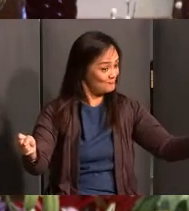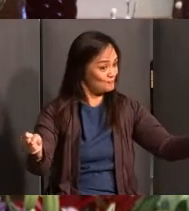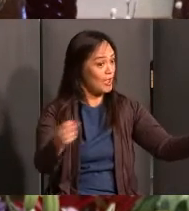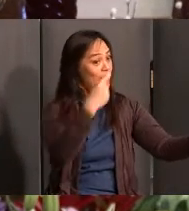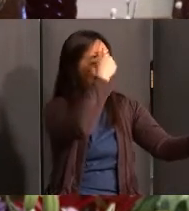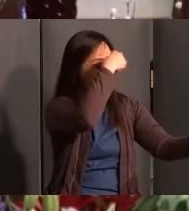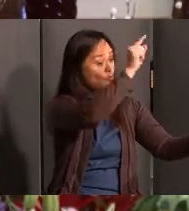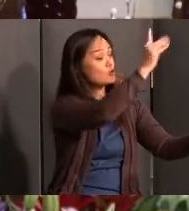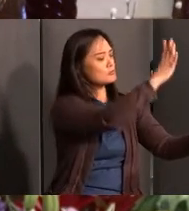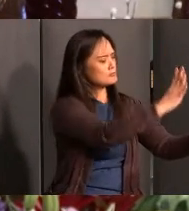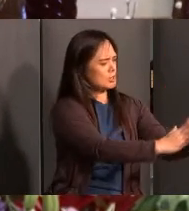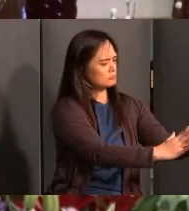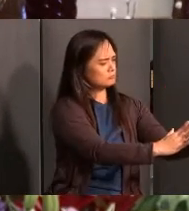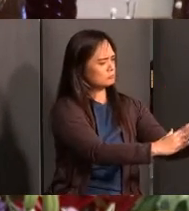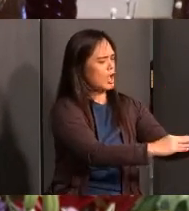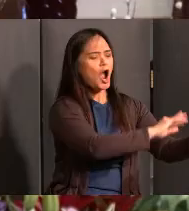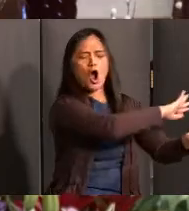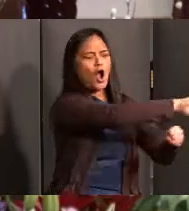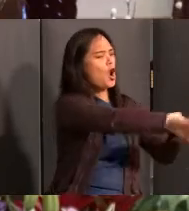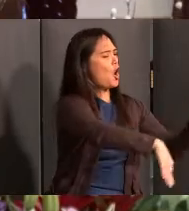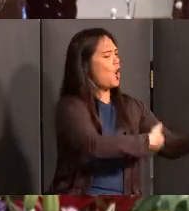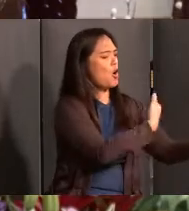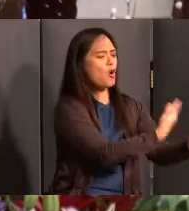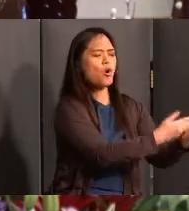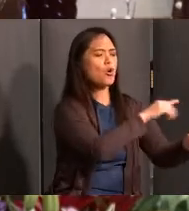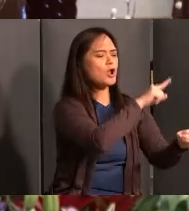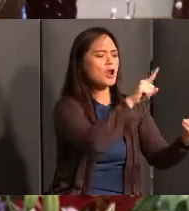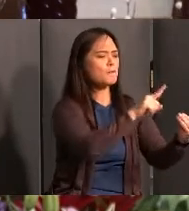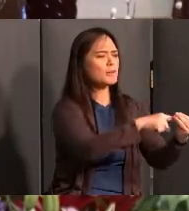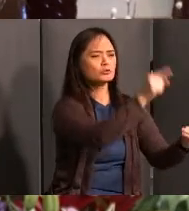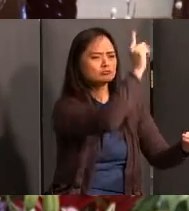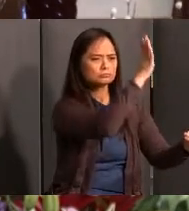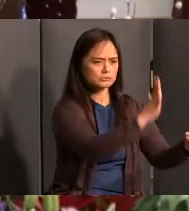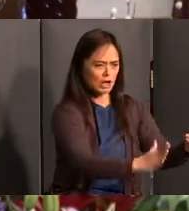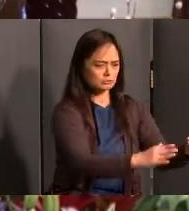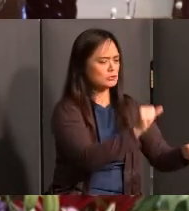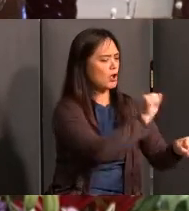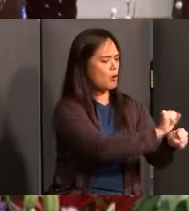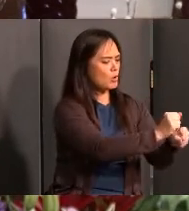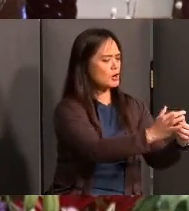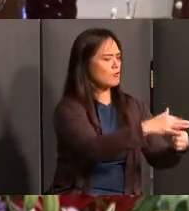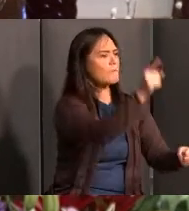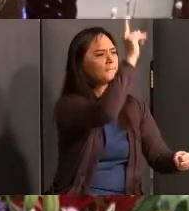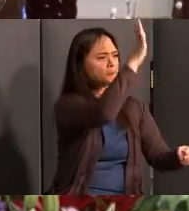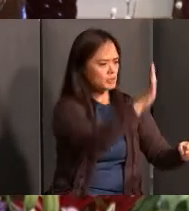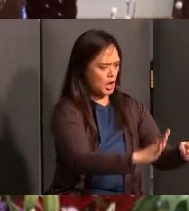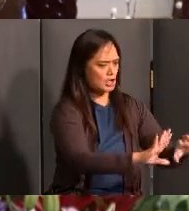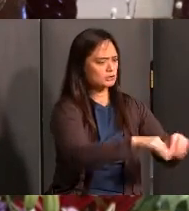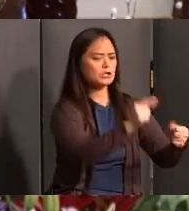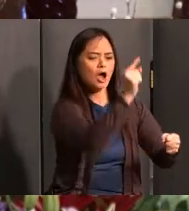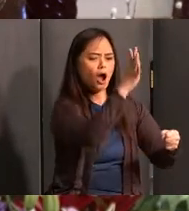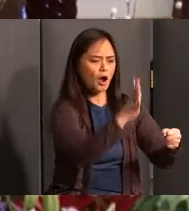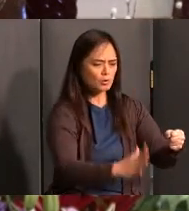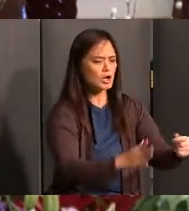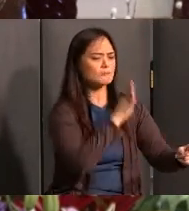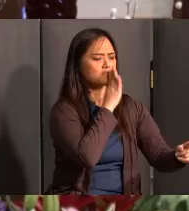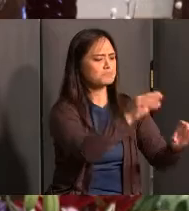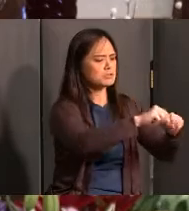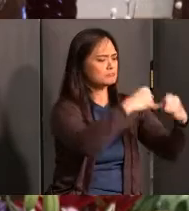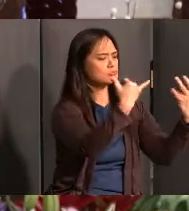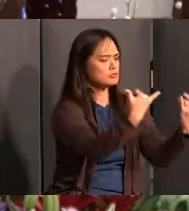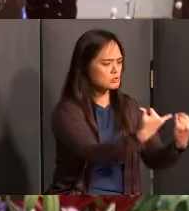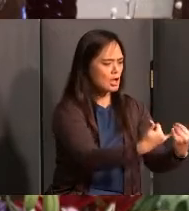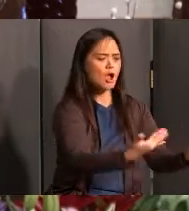For everything about God, for all the work about God, for how God will be in our society,